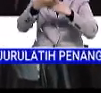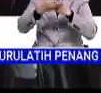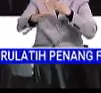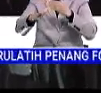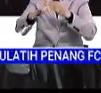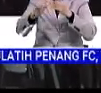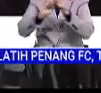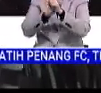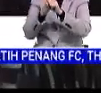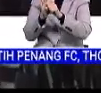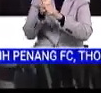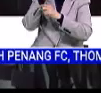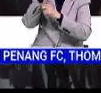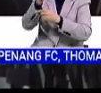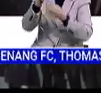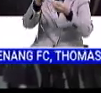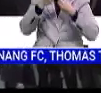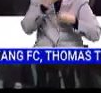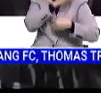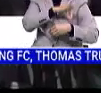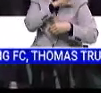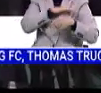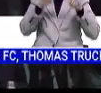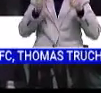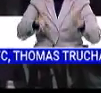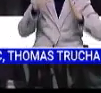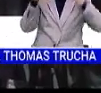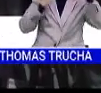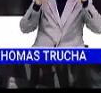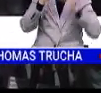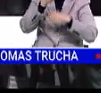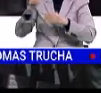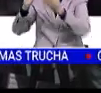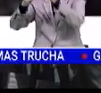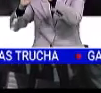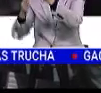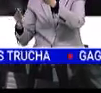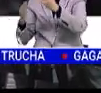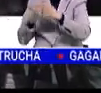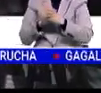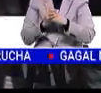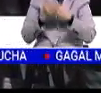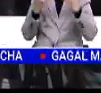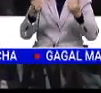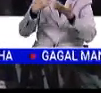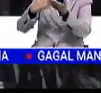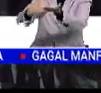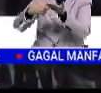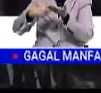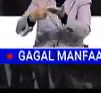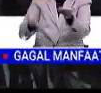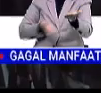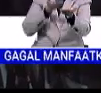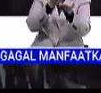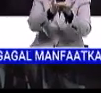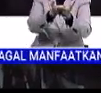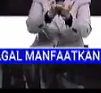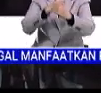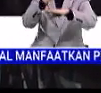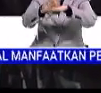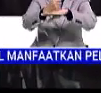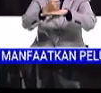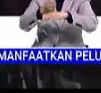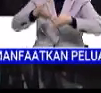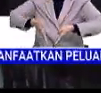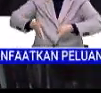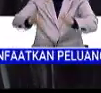COVID-19 yang akan memberikan manfaat kepada rakyat Malaysia dan Brunei. Ini termasuk perbincangan mengenai cadangan pengwujudan aturan